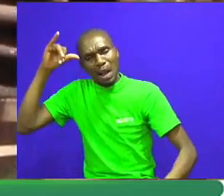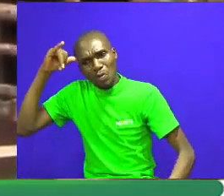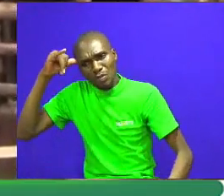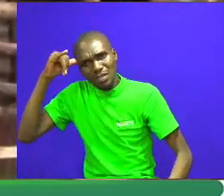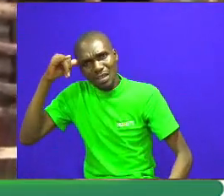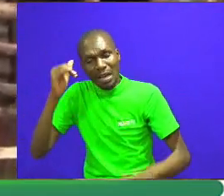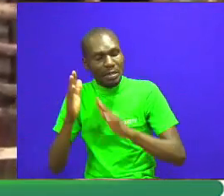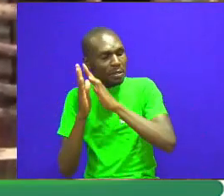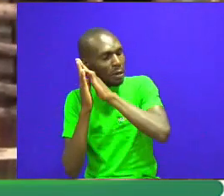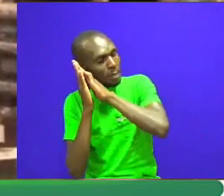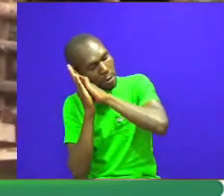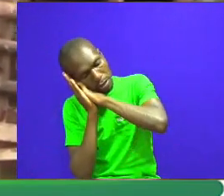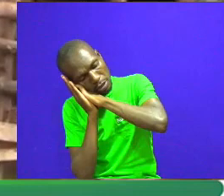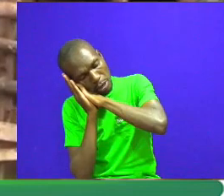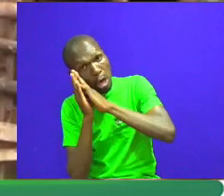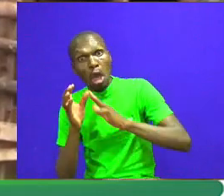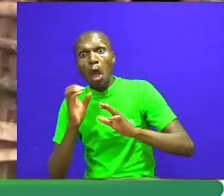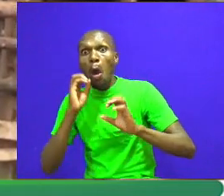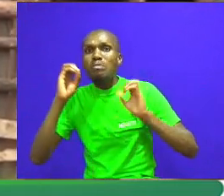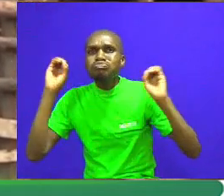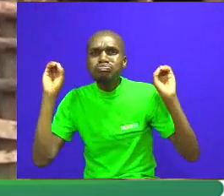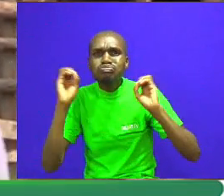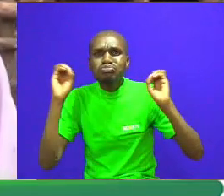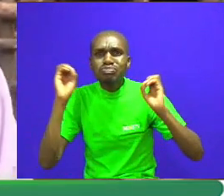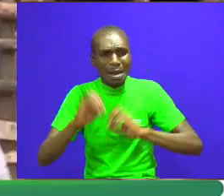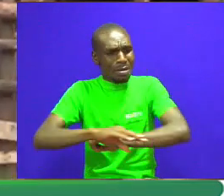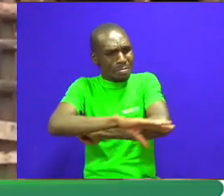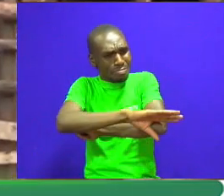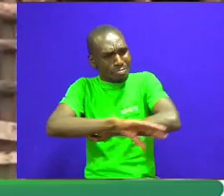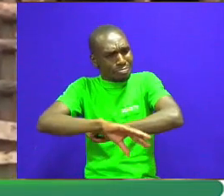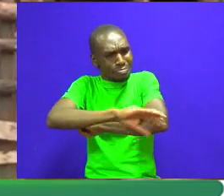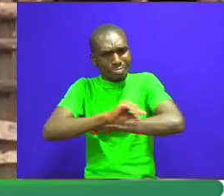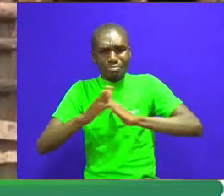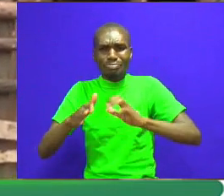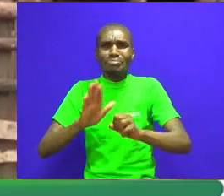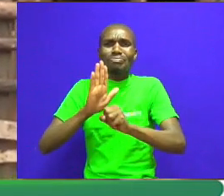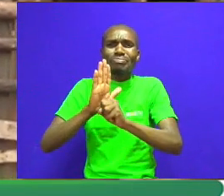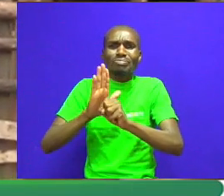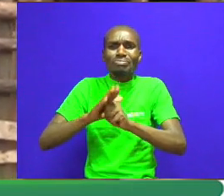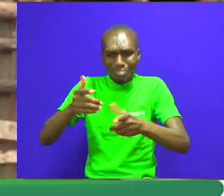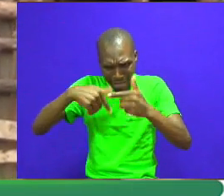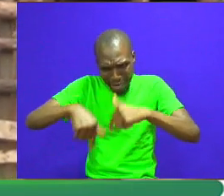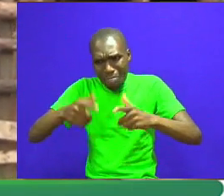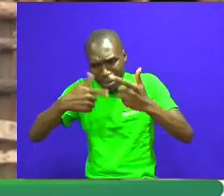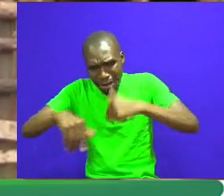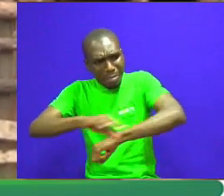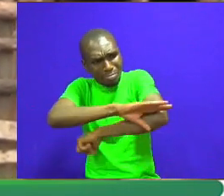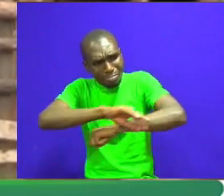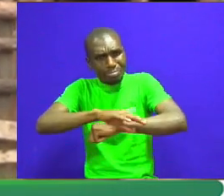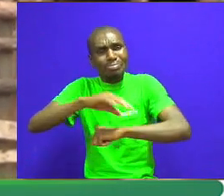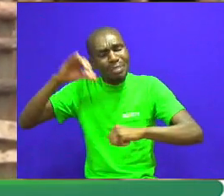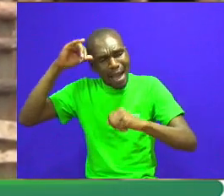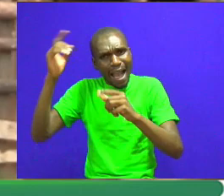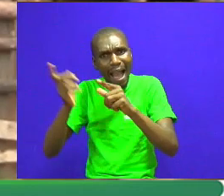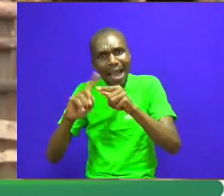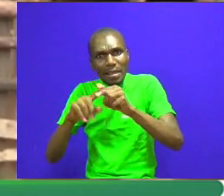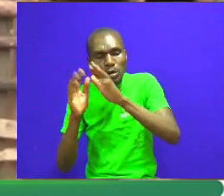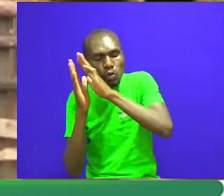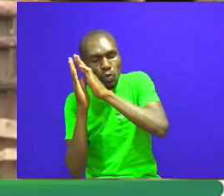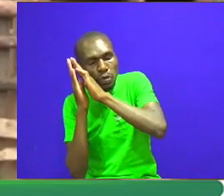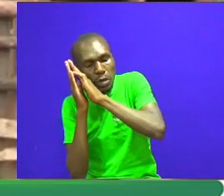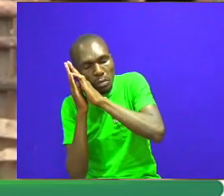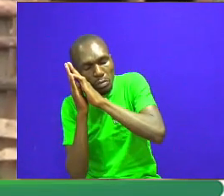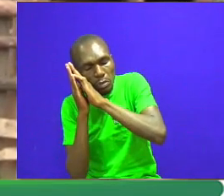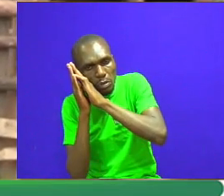nyumba sababu hapa kwesi wana kwa kila siku wanakuja hapa kwetu kutubia ng'ombe. Tata rasimu urare kwa poma ndani na